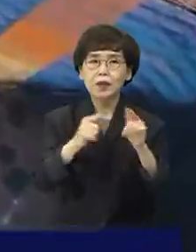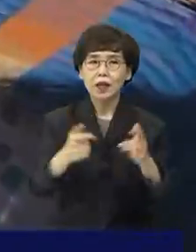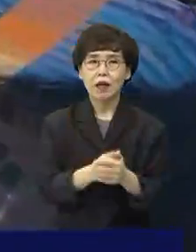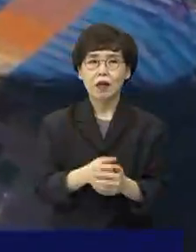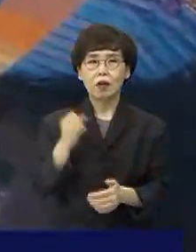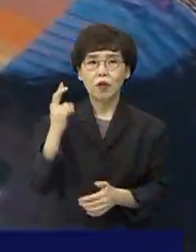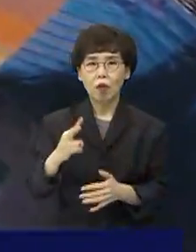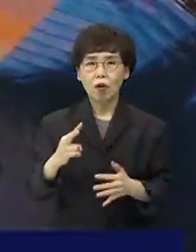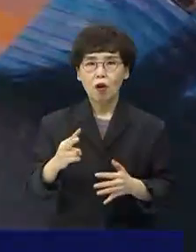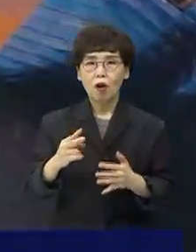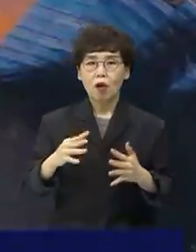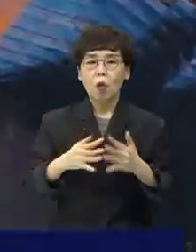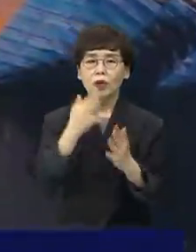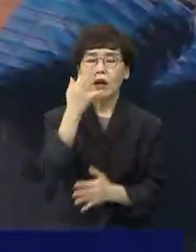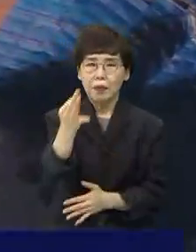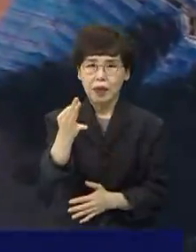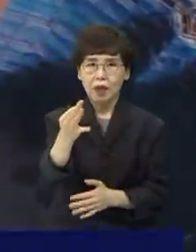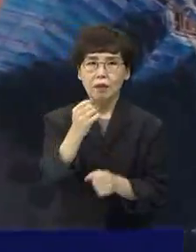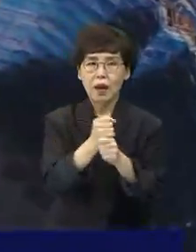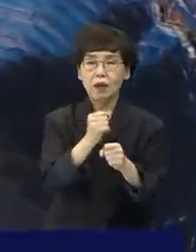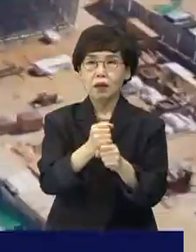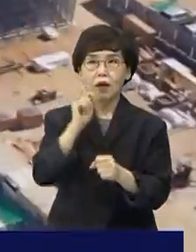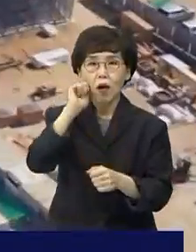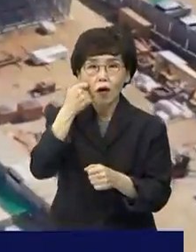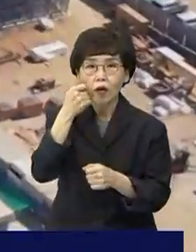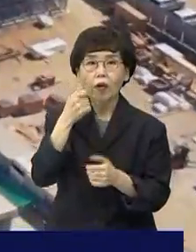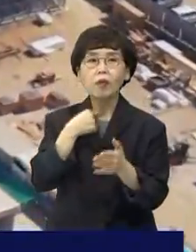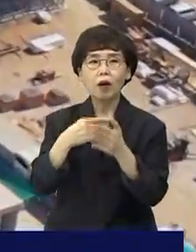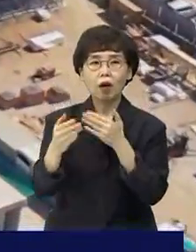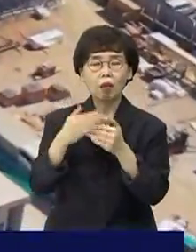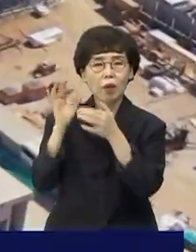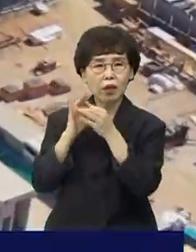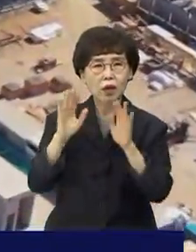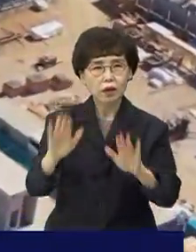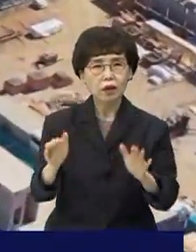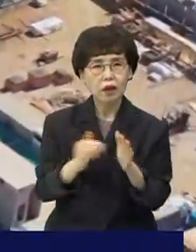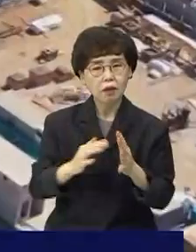난항을 겪으면서 현재 공정률은 35% 수준입니다.